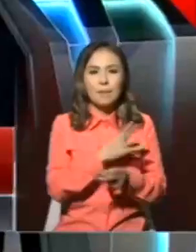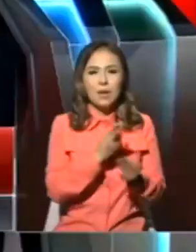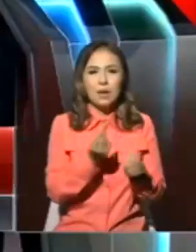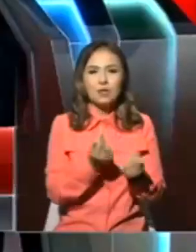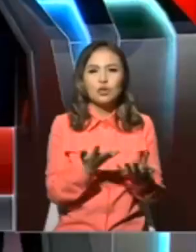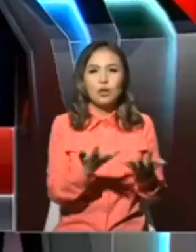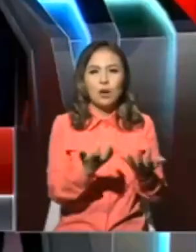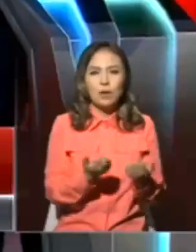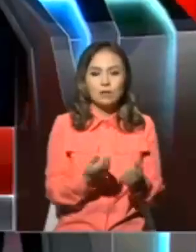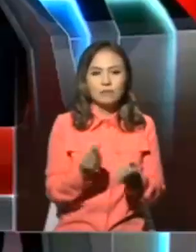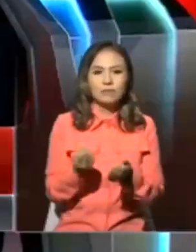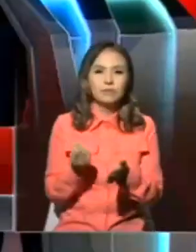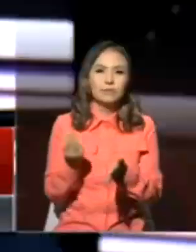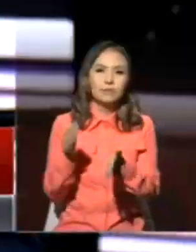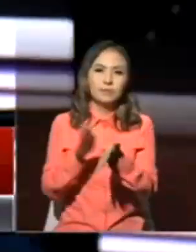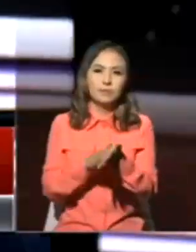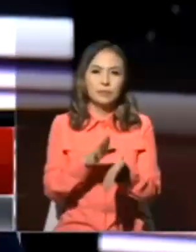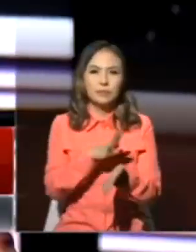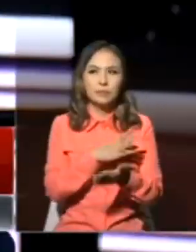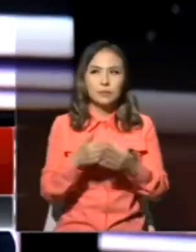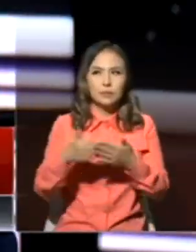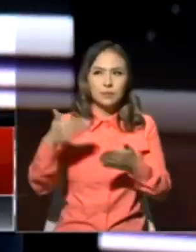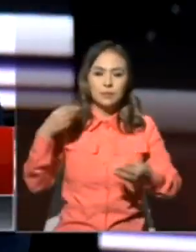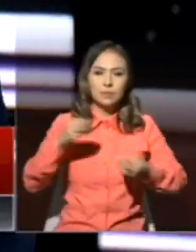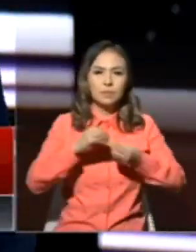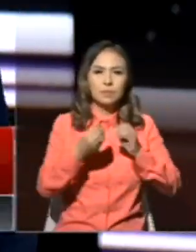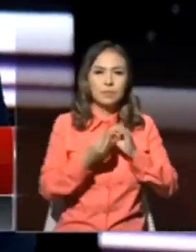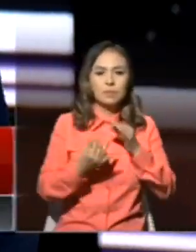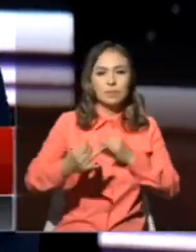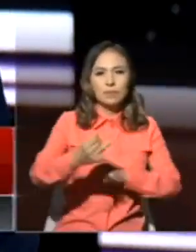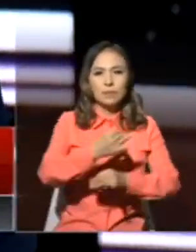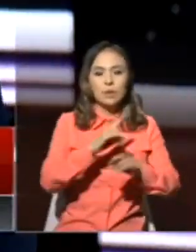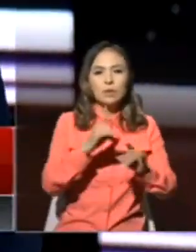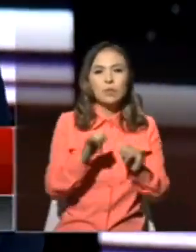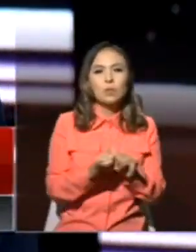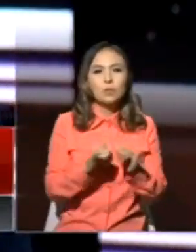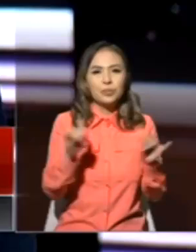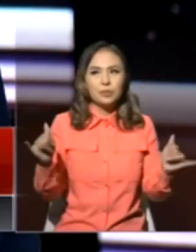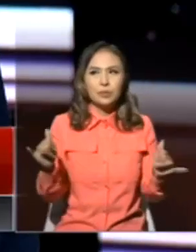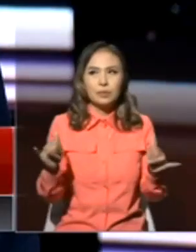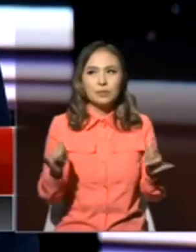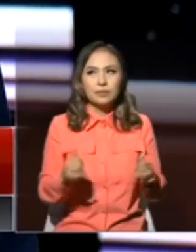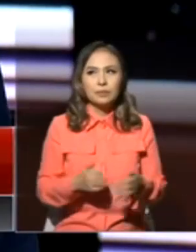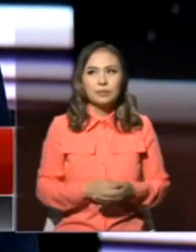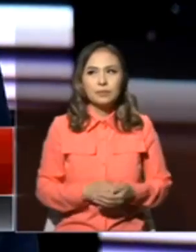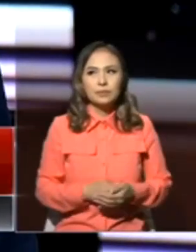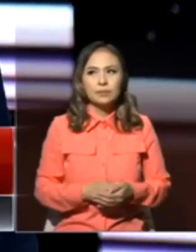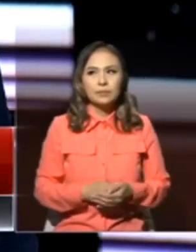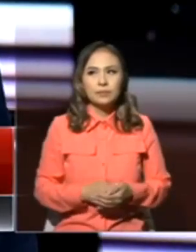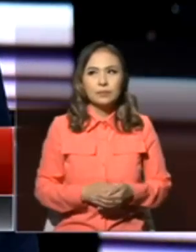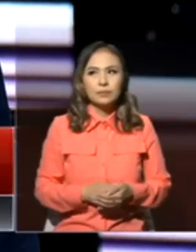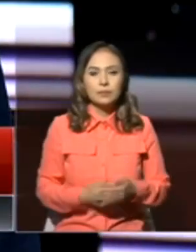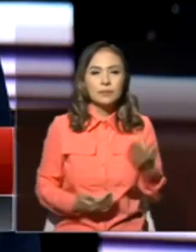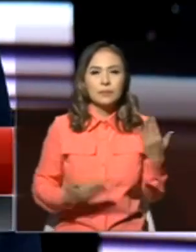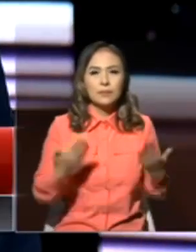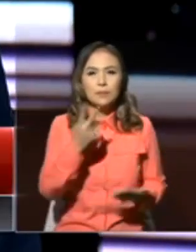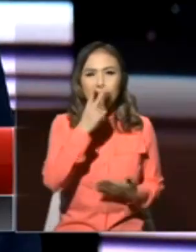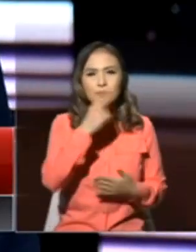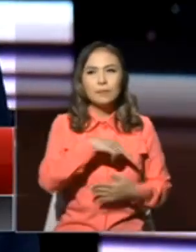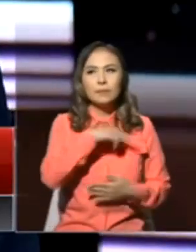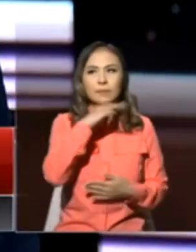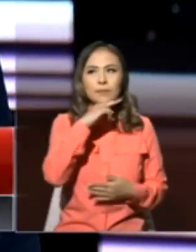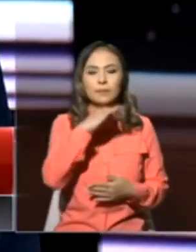оны тігіп жіберді. Ол оның алдында да тігіп жіберген, осындай мәселе көтерілген. Неге көбейіп кетті? Неге көбейіп кетті? Егер сіз